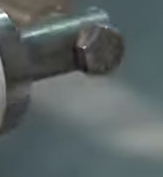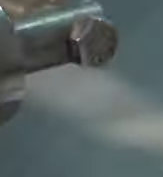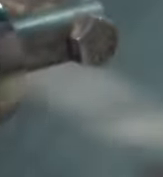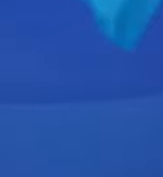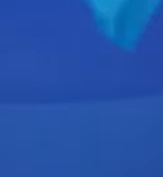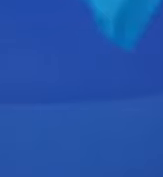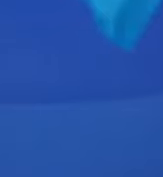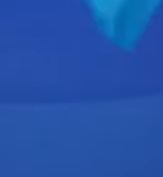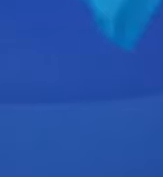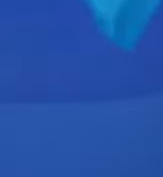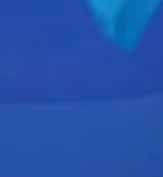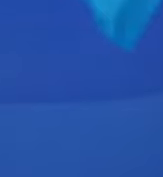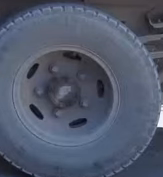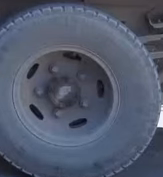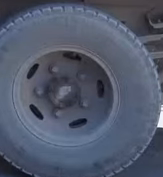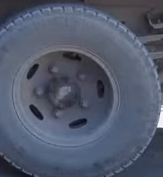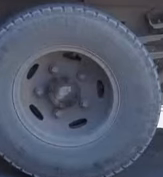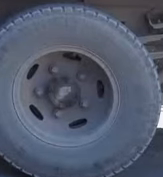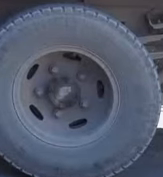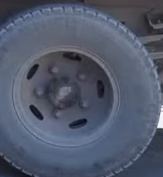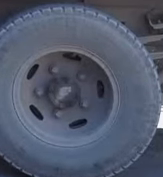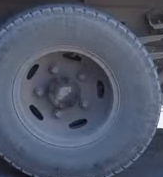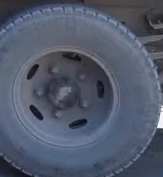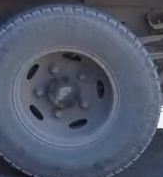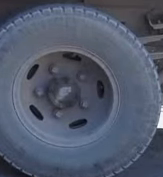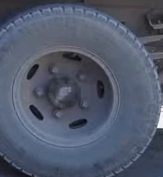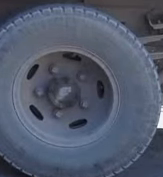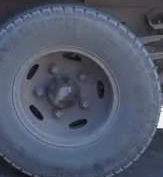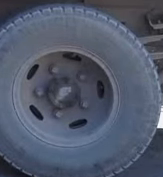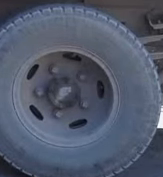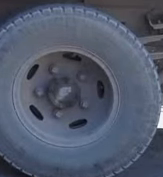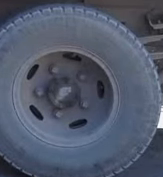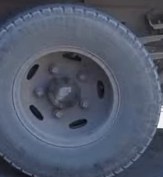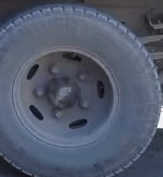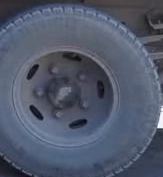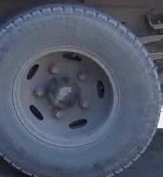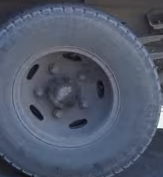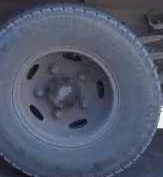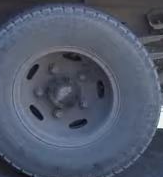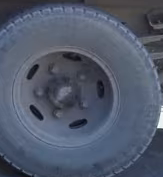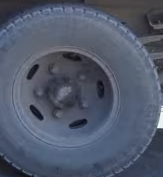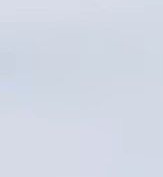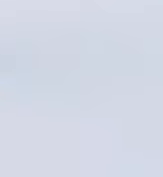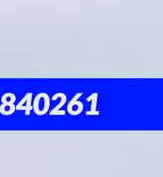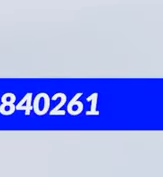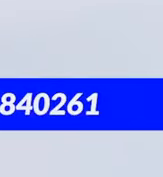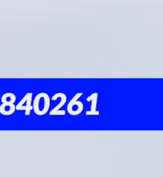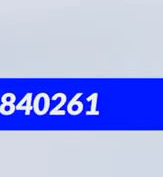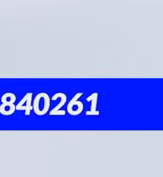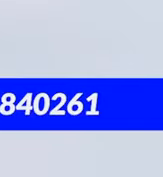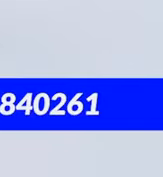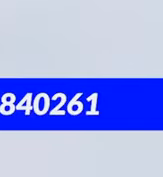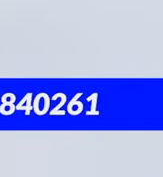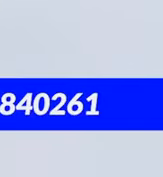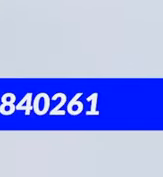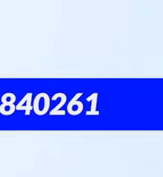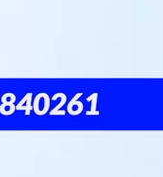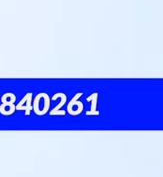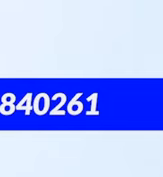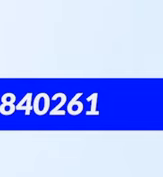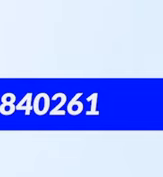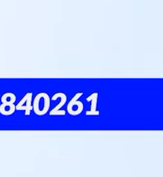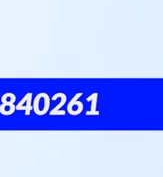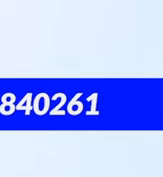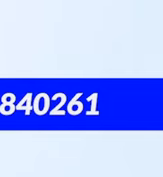Kenya, Uganda, Burundi, Kongo, Rwanda na Malawi. Muendelee kutumia bidhaa za